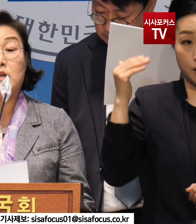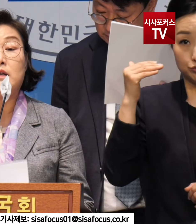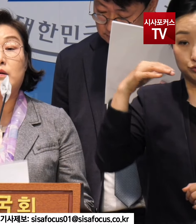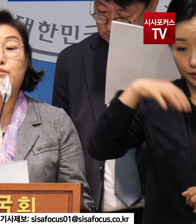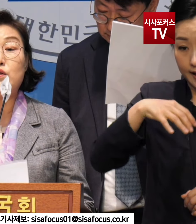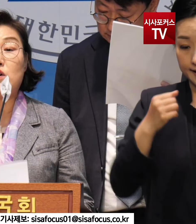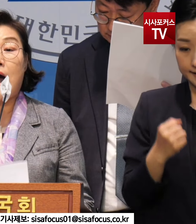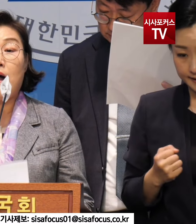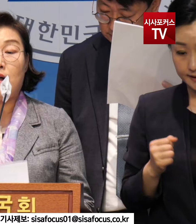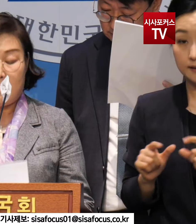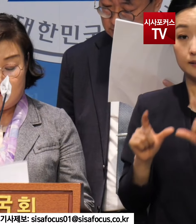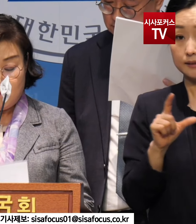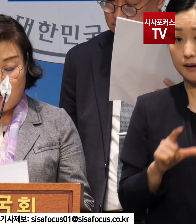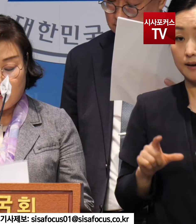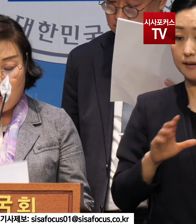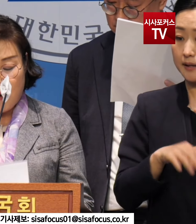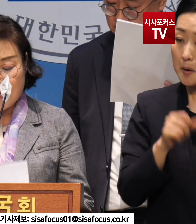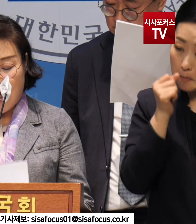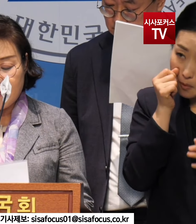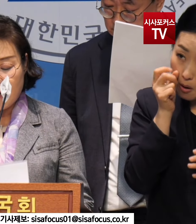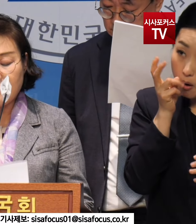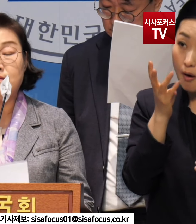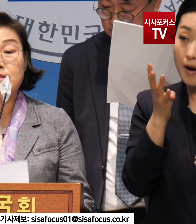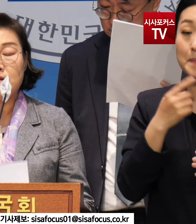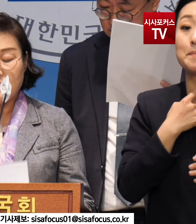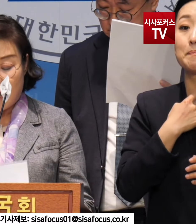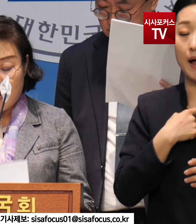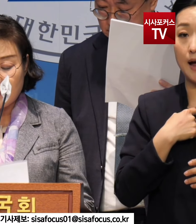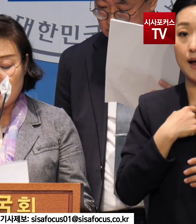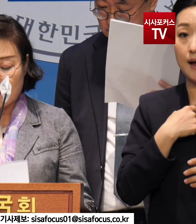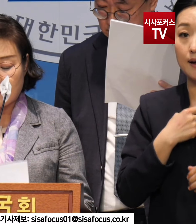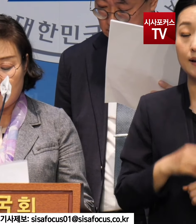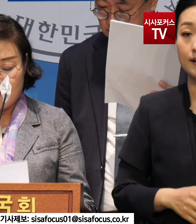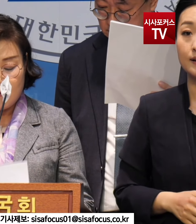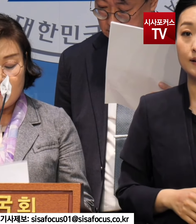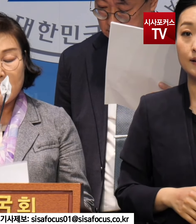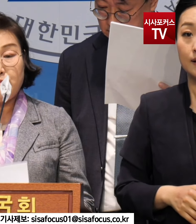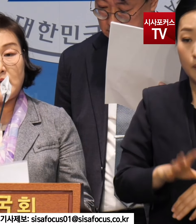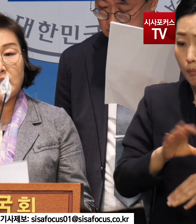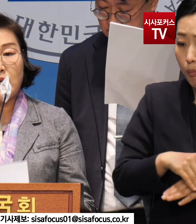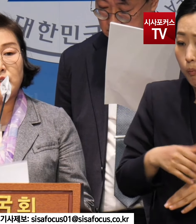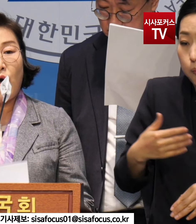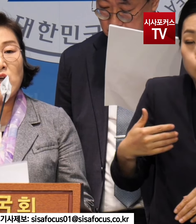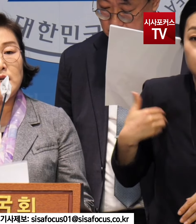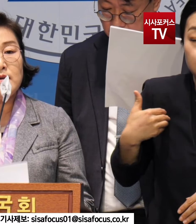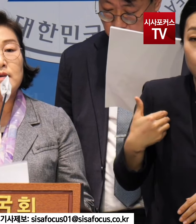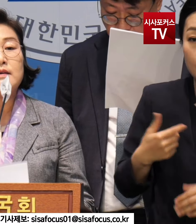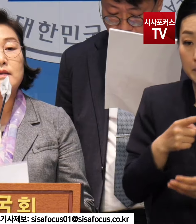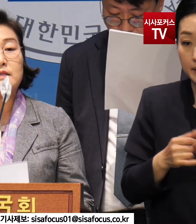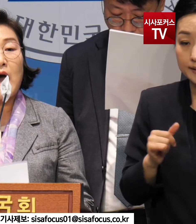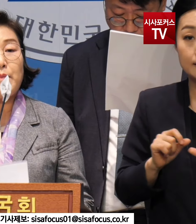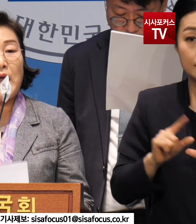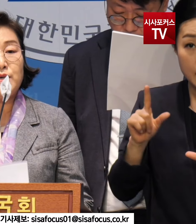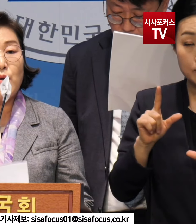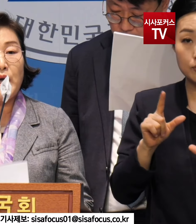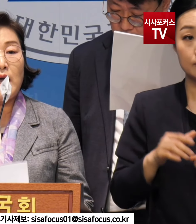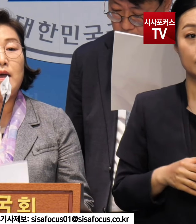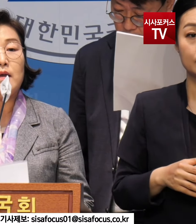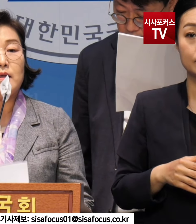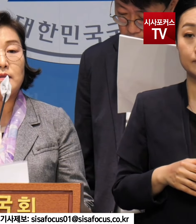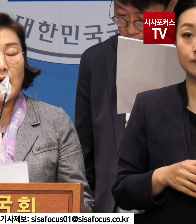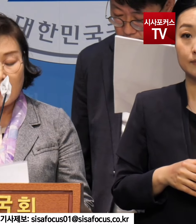지 불과 몇 개월밖에 안 되는 새내기들로서 피해자는 거의